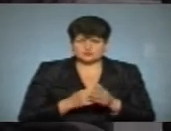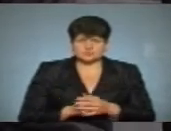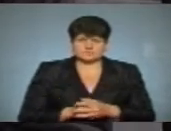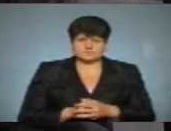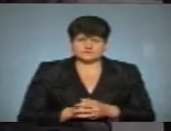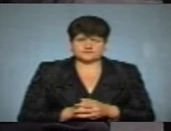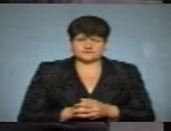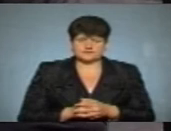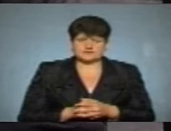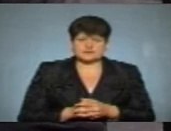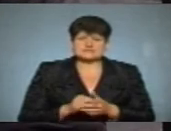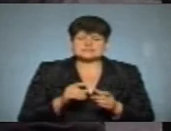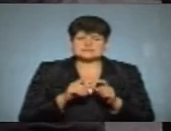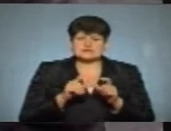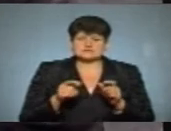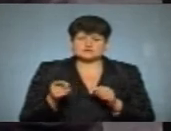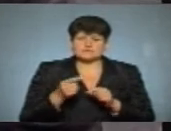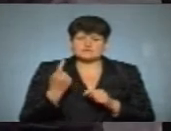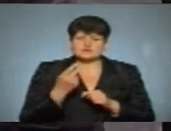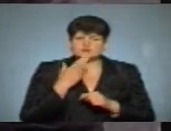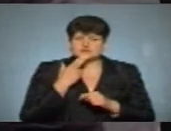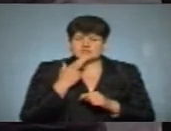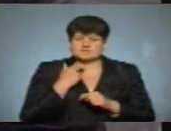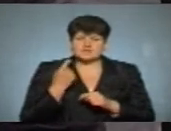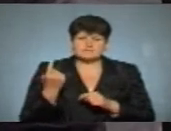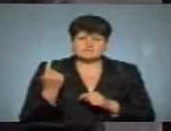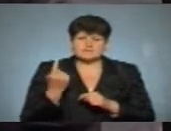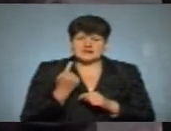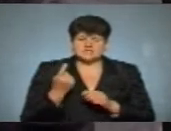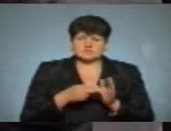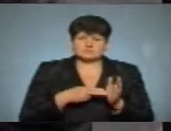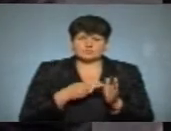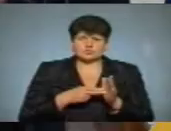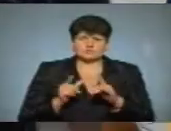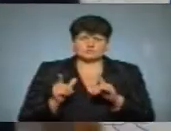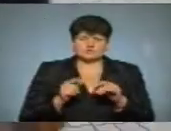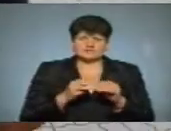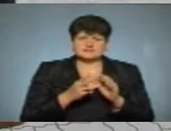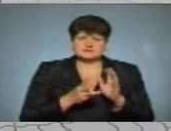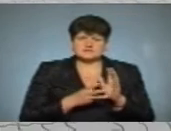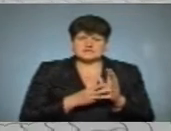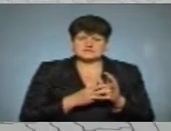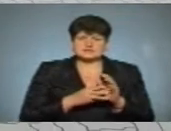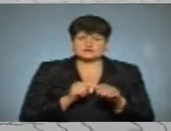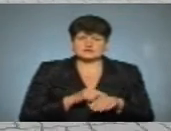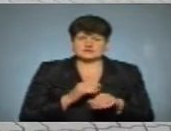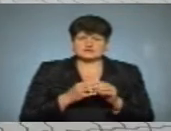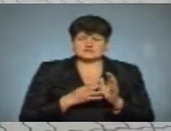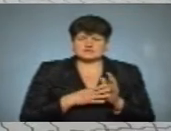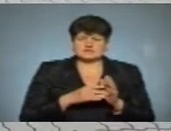18-19 хвилин. А нам він не дуже зручний, бо треба ночувати.